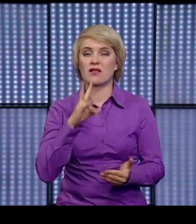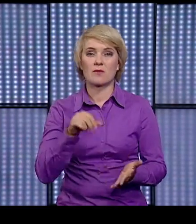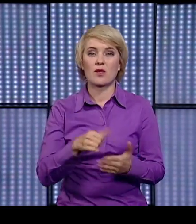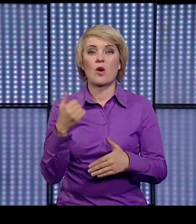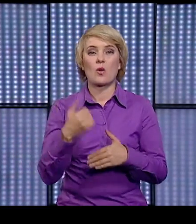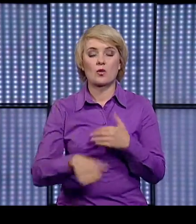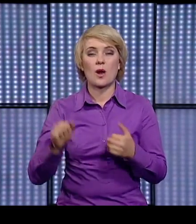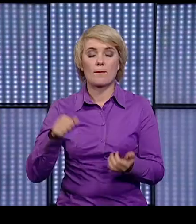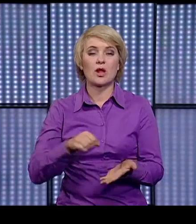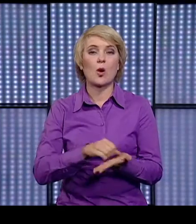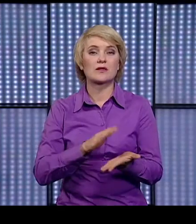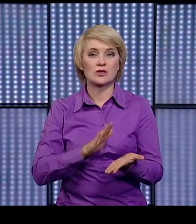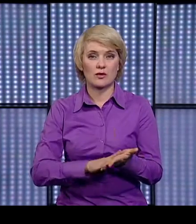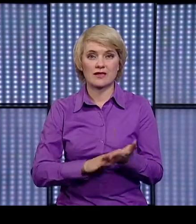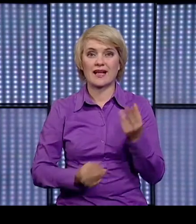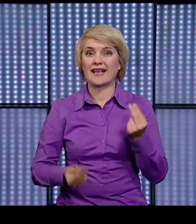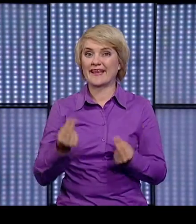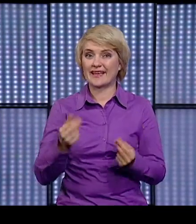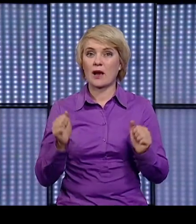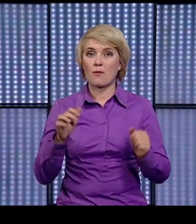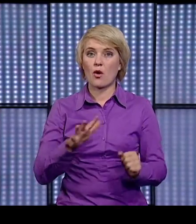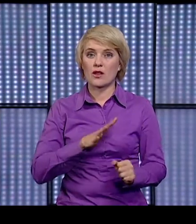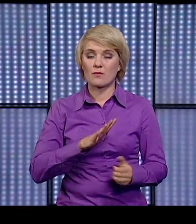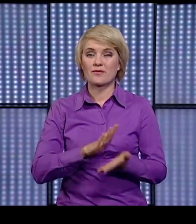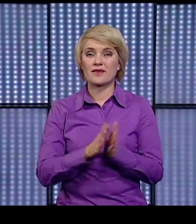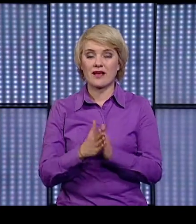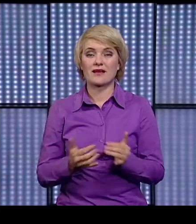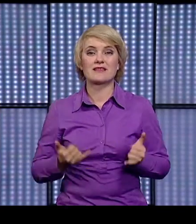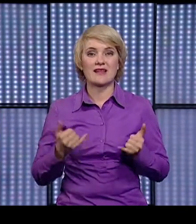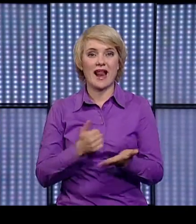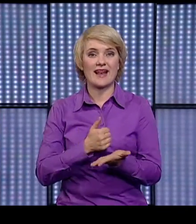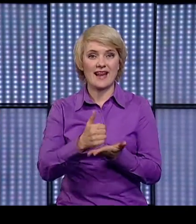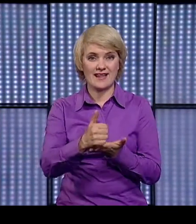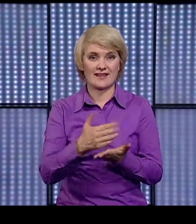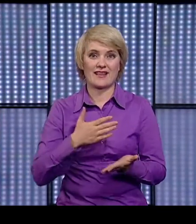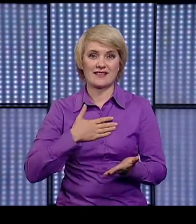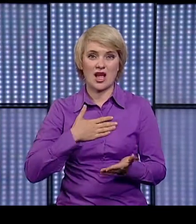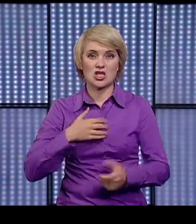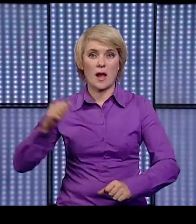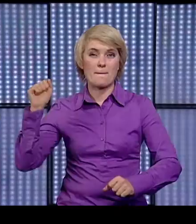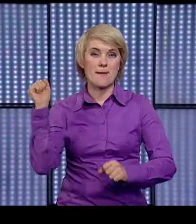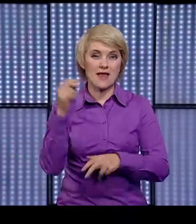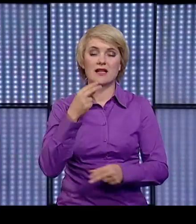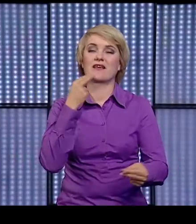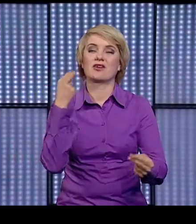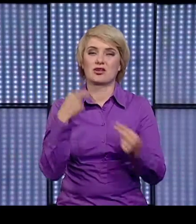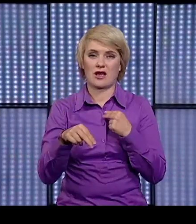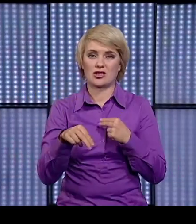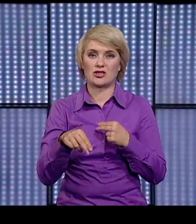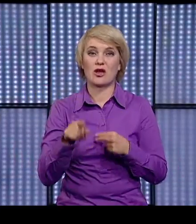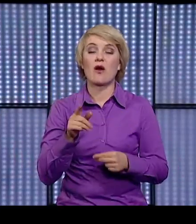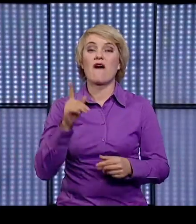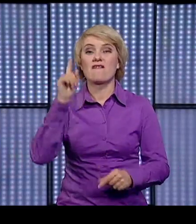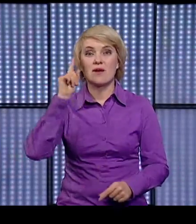можна констатувати, що ігри могли б скластися для лідерки наших метальників і краще. Проте вміння радіти, тому що маєш притаманне лише